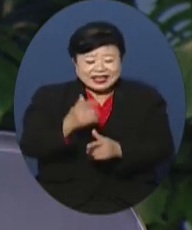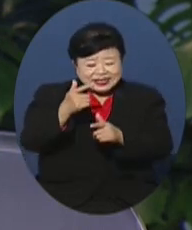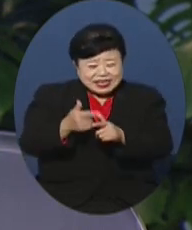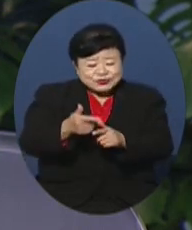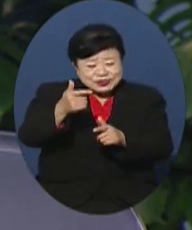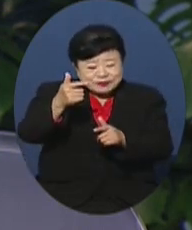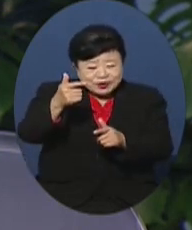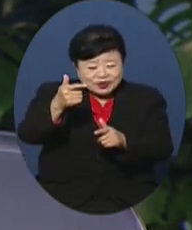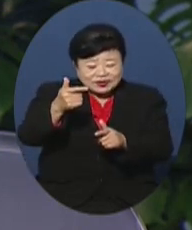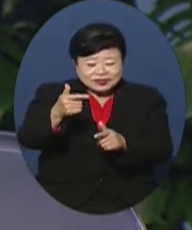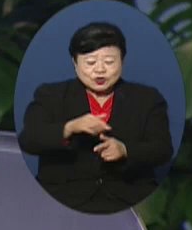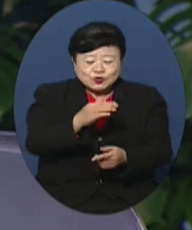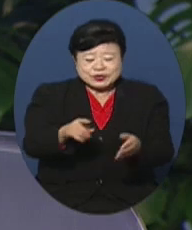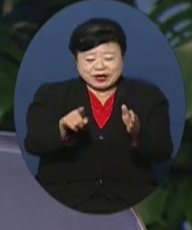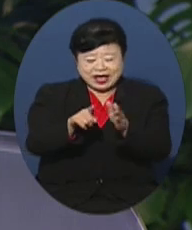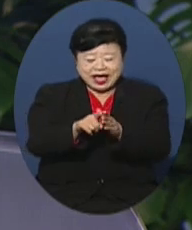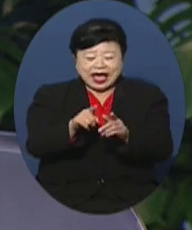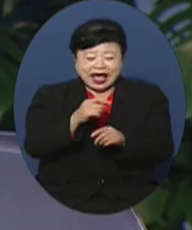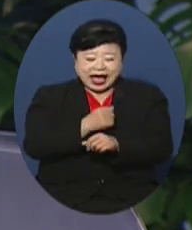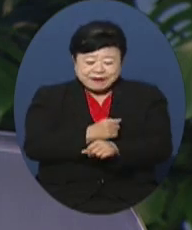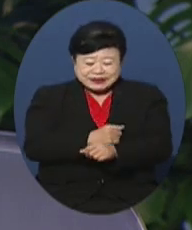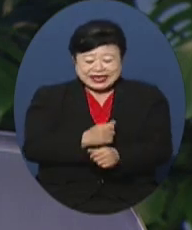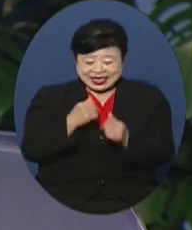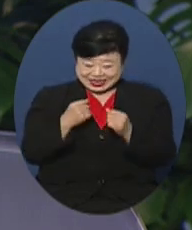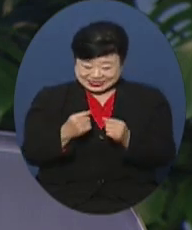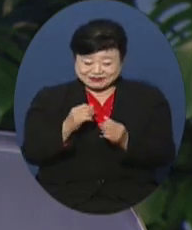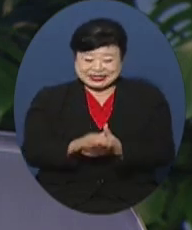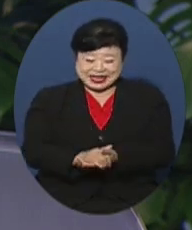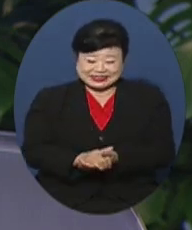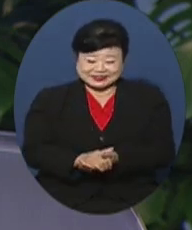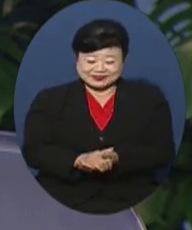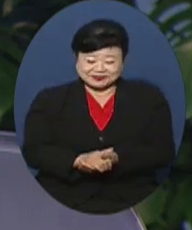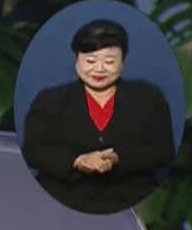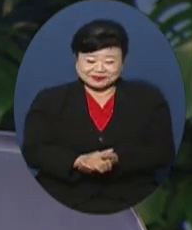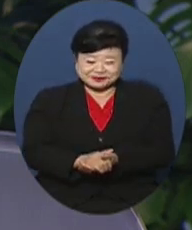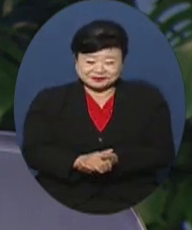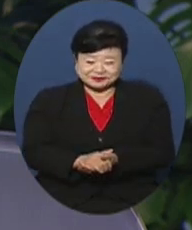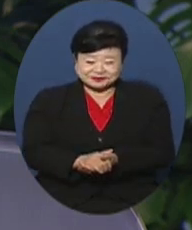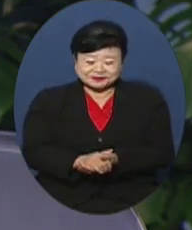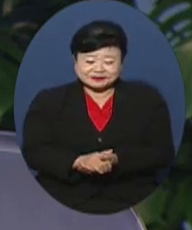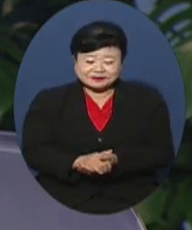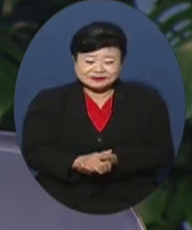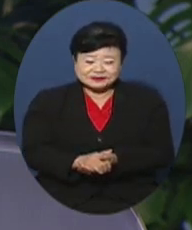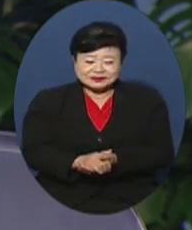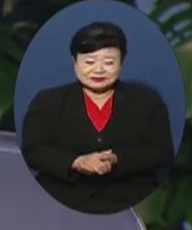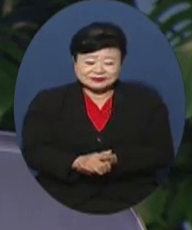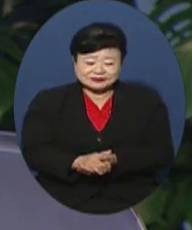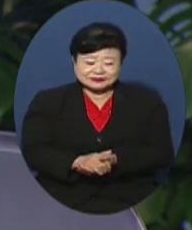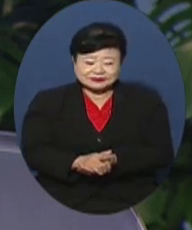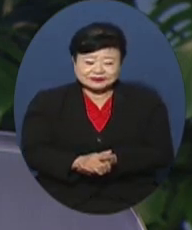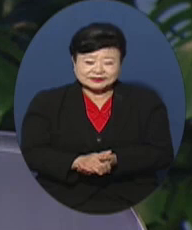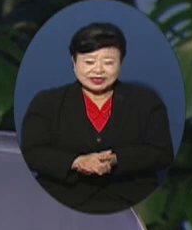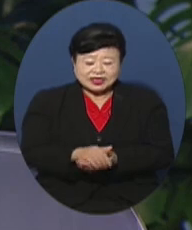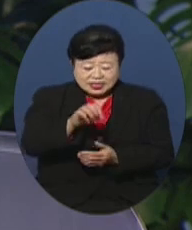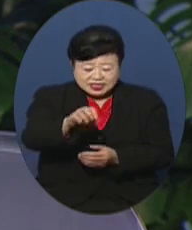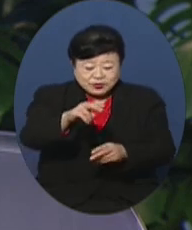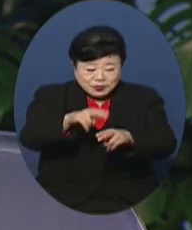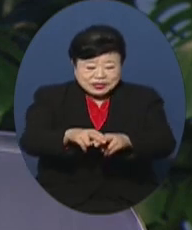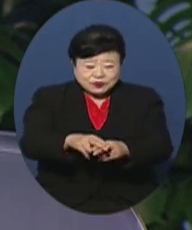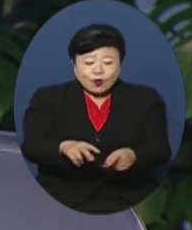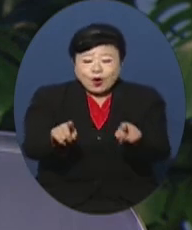예수님을 늘 우리와 함께 계십니다. 바로 이 자리에도 함께